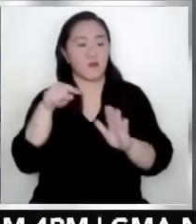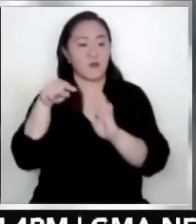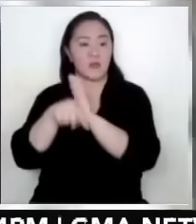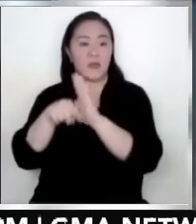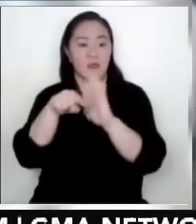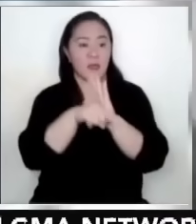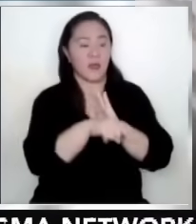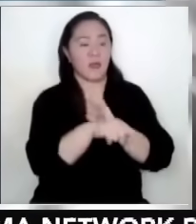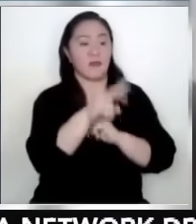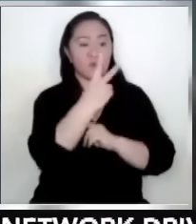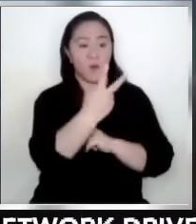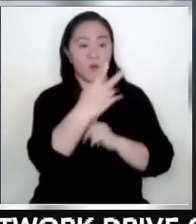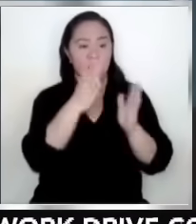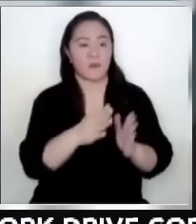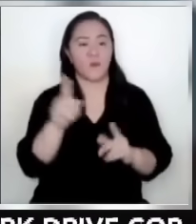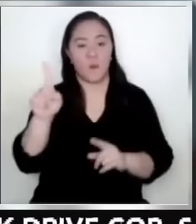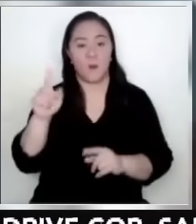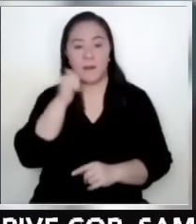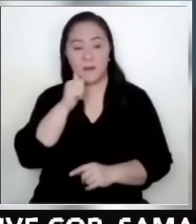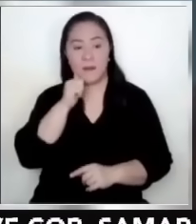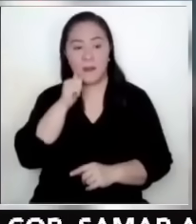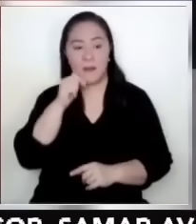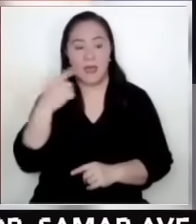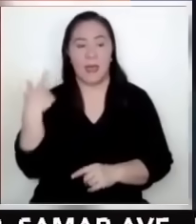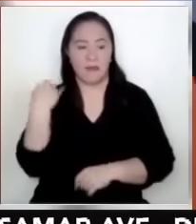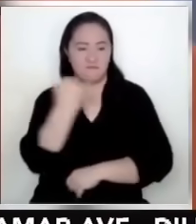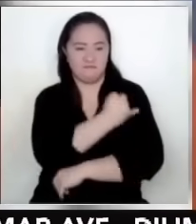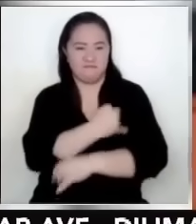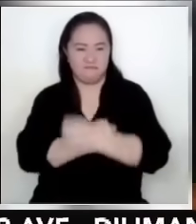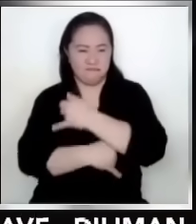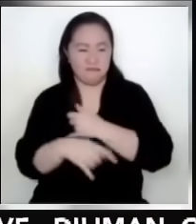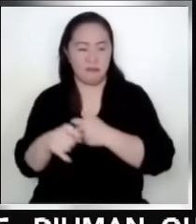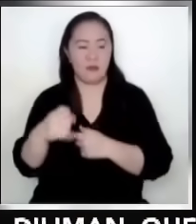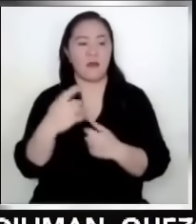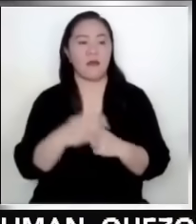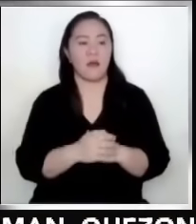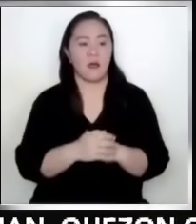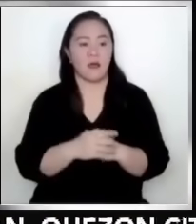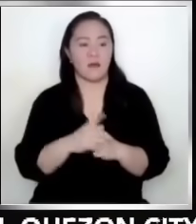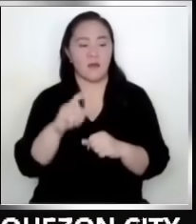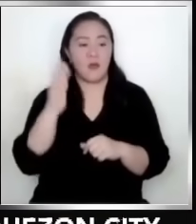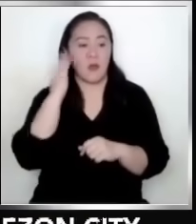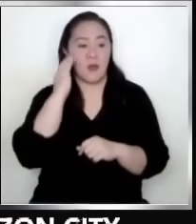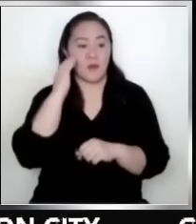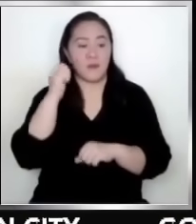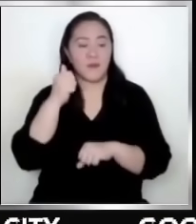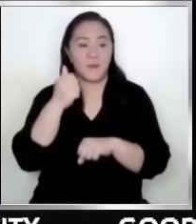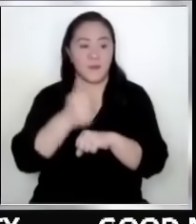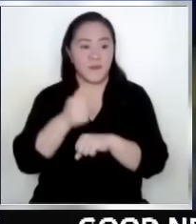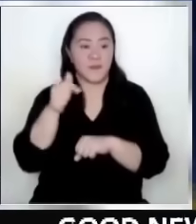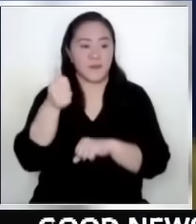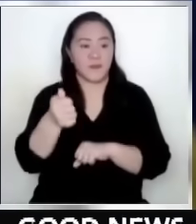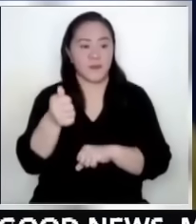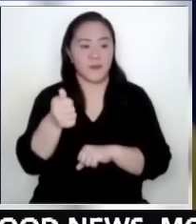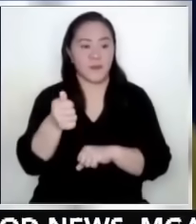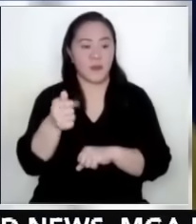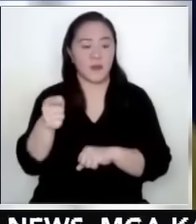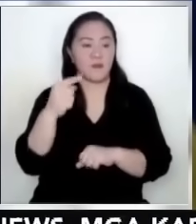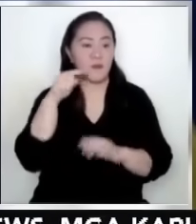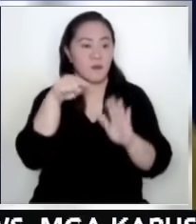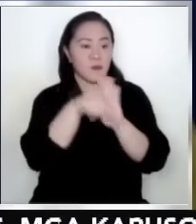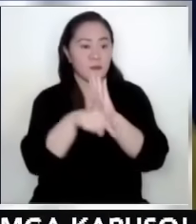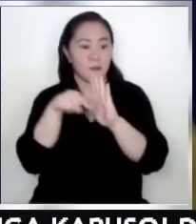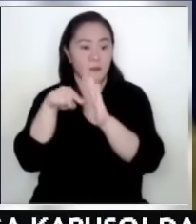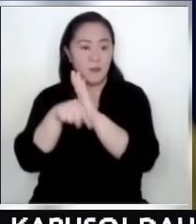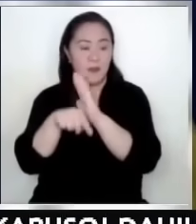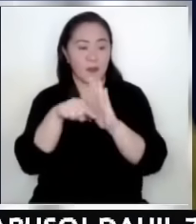babae. Kaya ayon mismo sa mga kasamahan niya sa pulisya, established na sa kanilang investigasyon na pinagplanuhan ng krimen. Ang tama